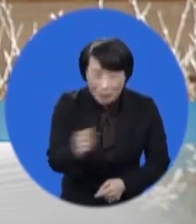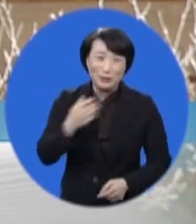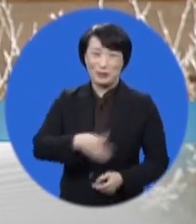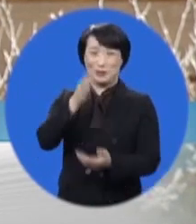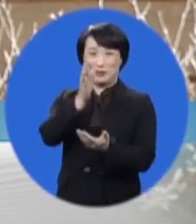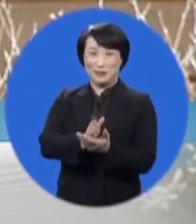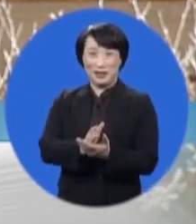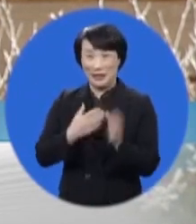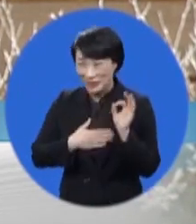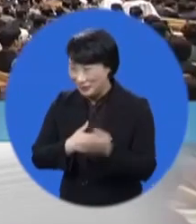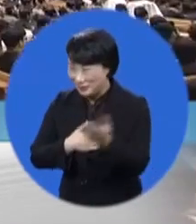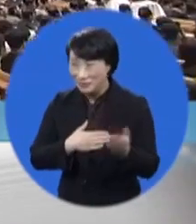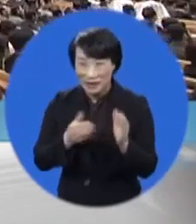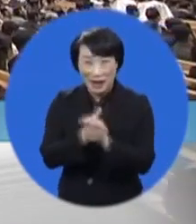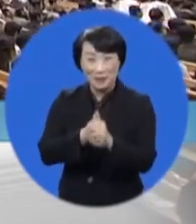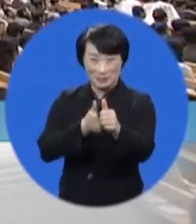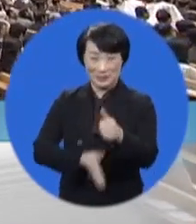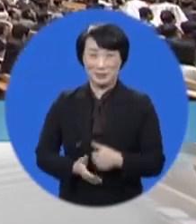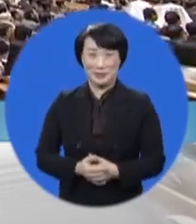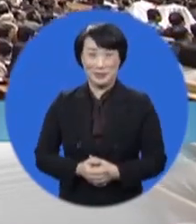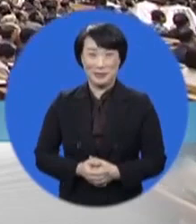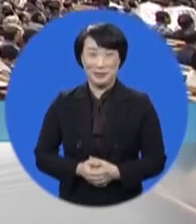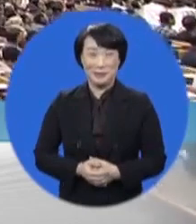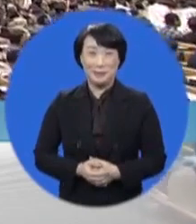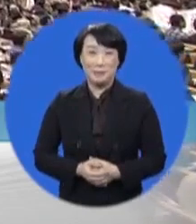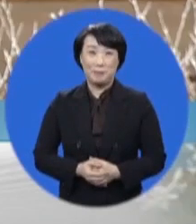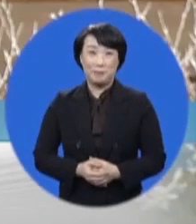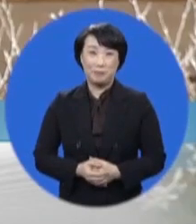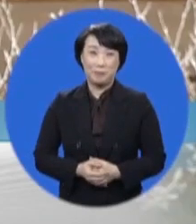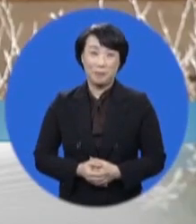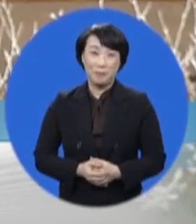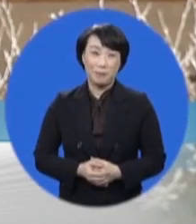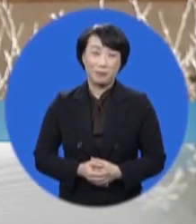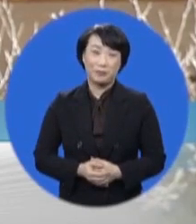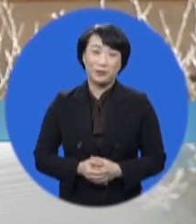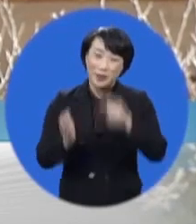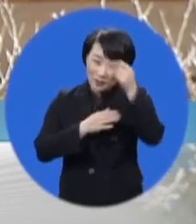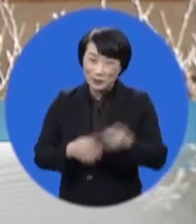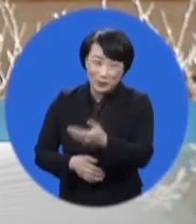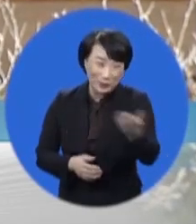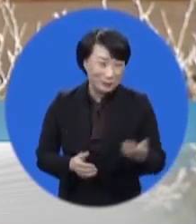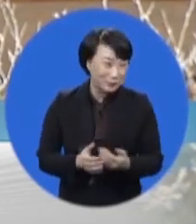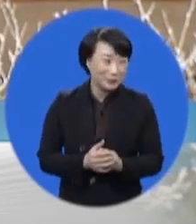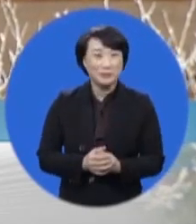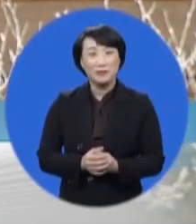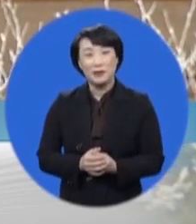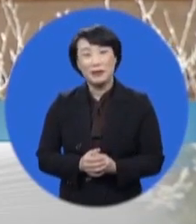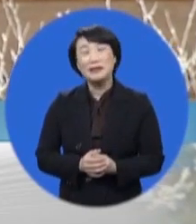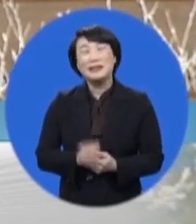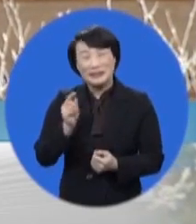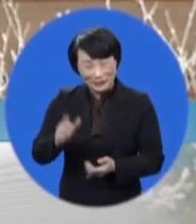거요. 이해되시면 아멘합시다. 예, 우리 성도들은